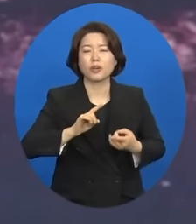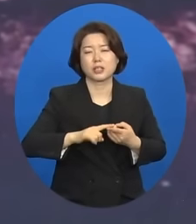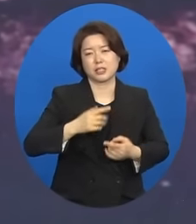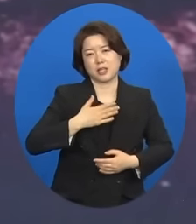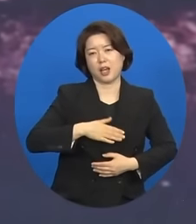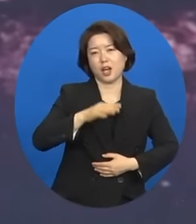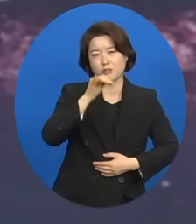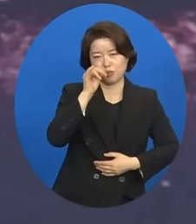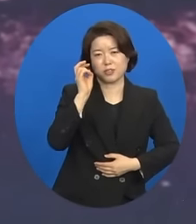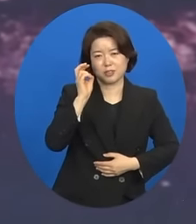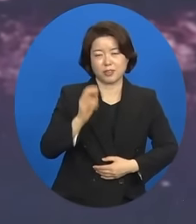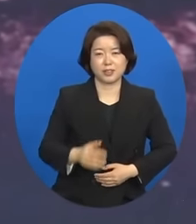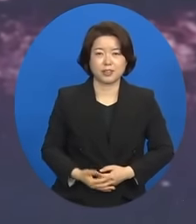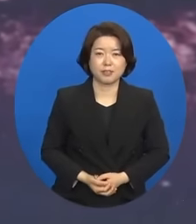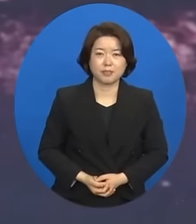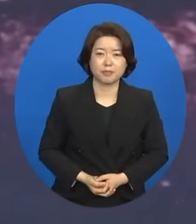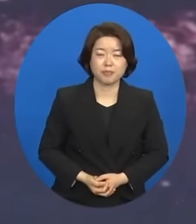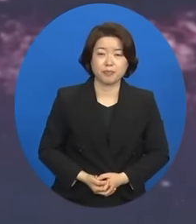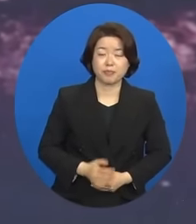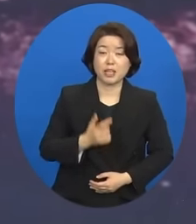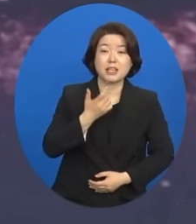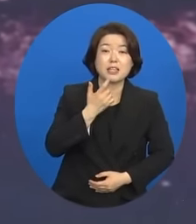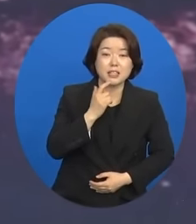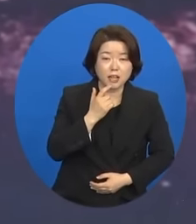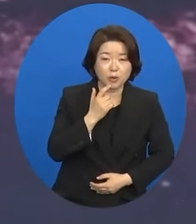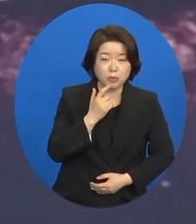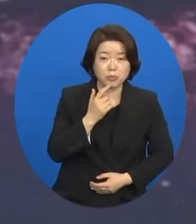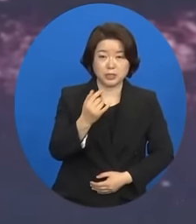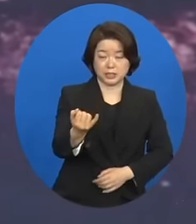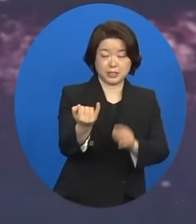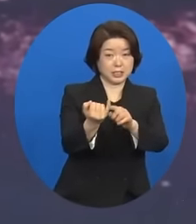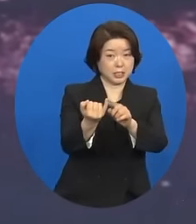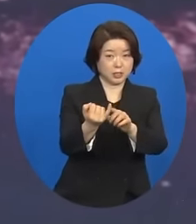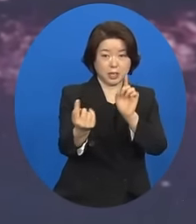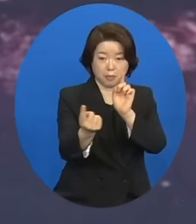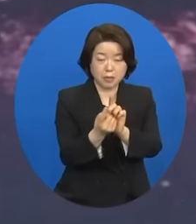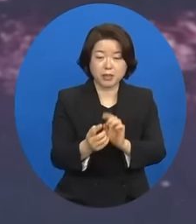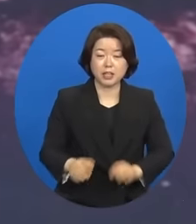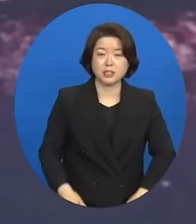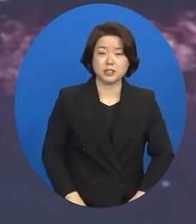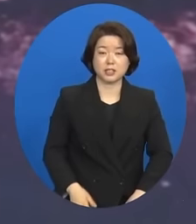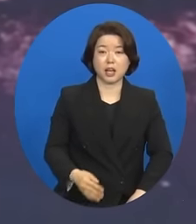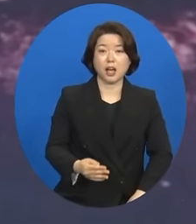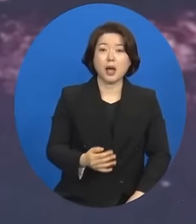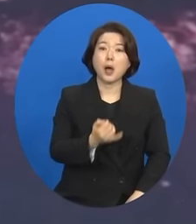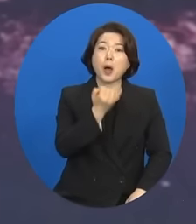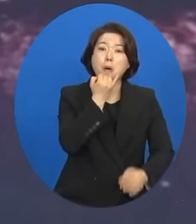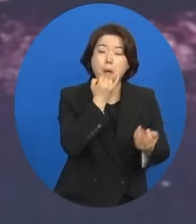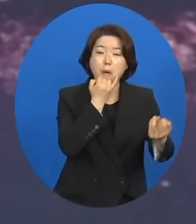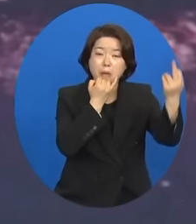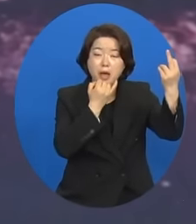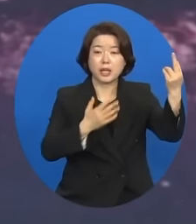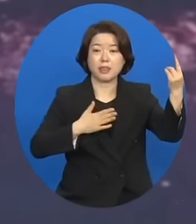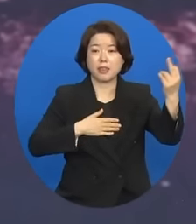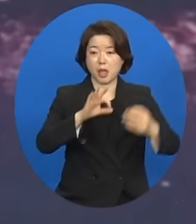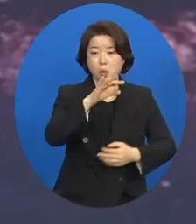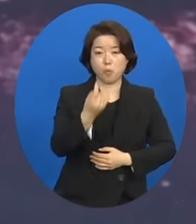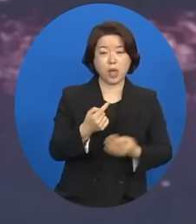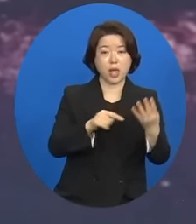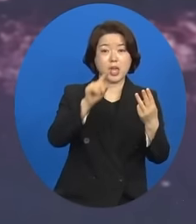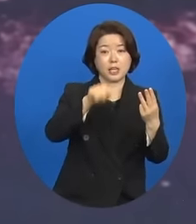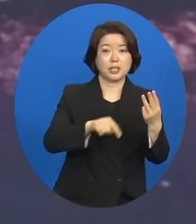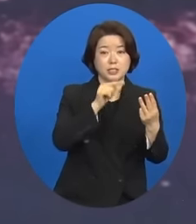수 있는 대목입니다 야곱은 라헬에게 이제 얘기를 하죠 라반이 자신의 외삼촌이다 그니까 우리가 친척이라는